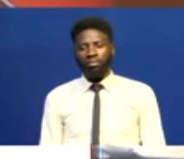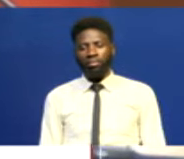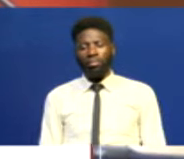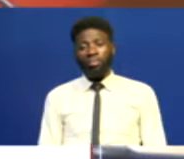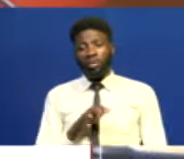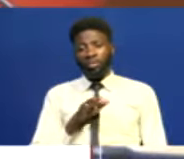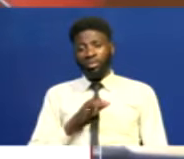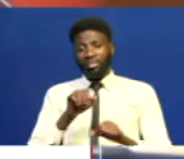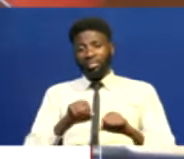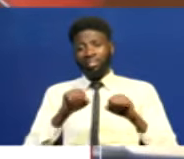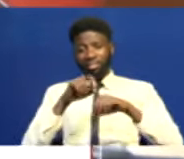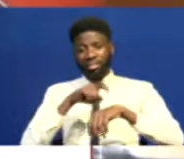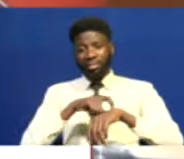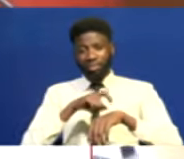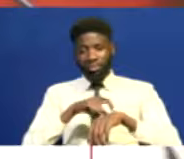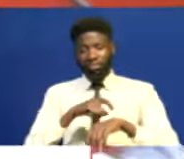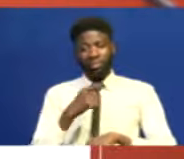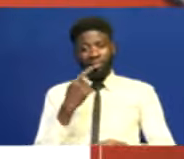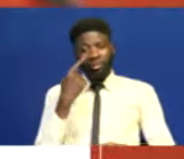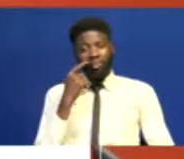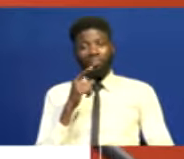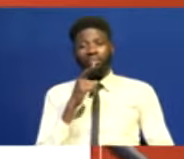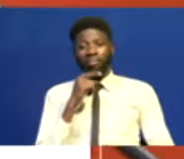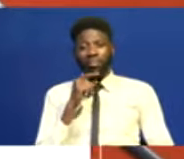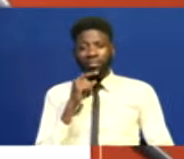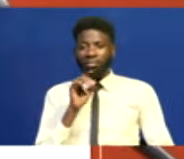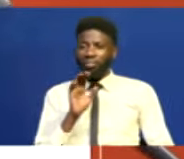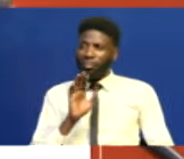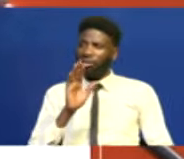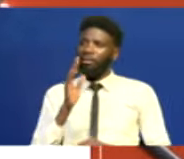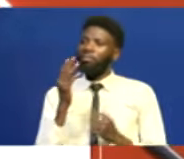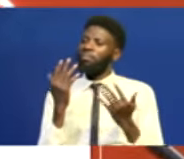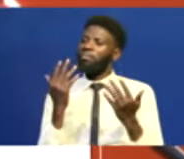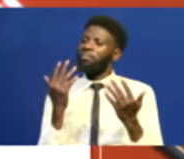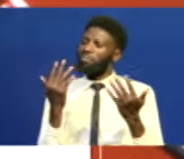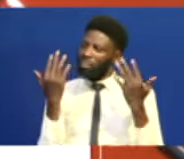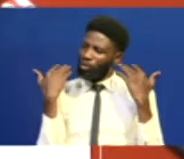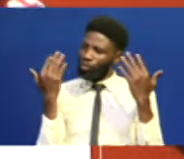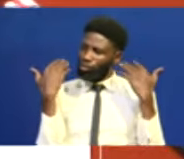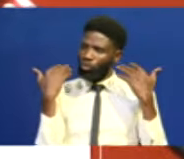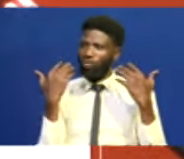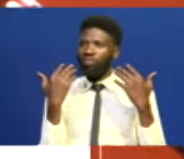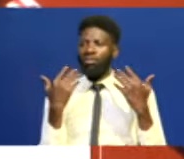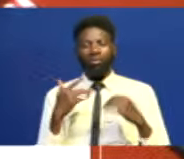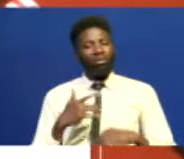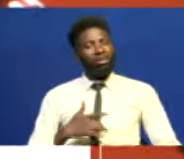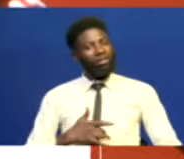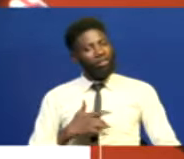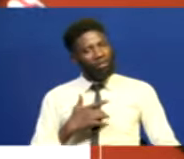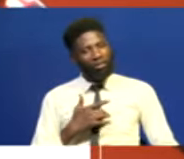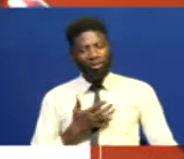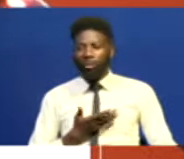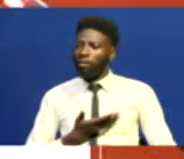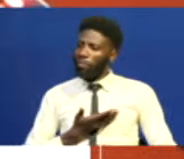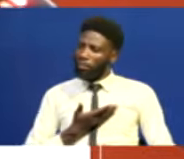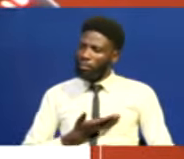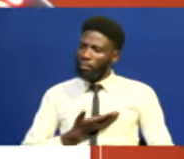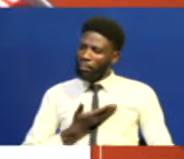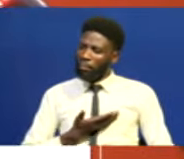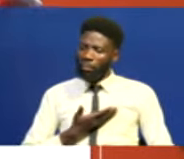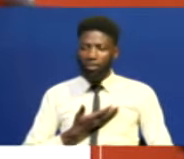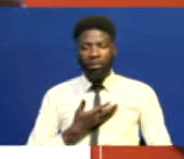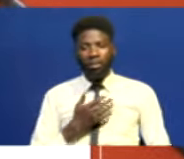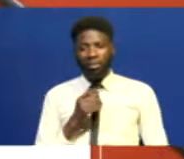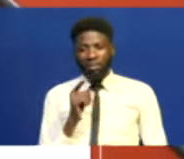when you see a Meru man getting overwhelmed with